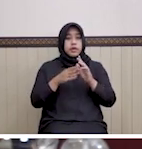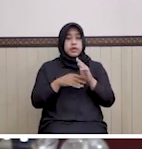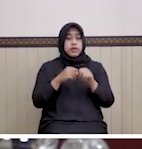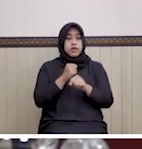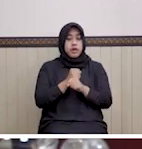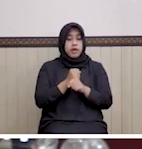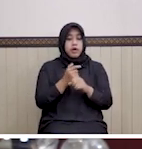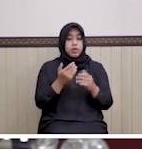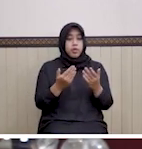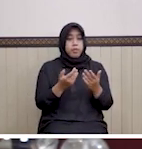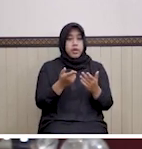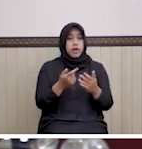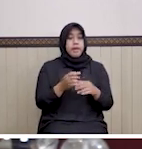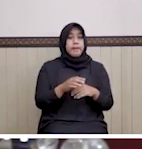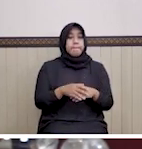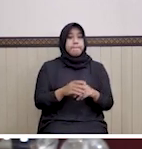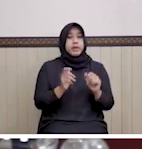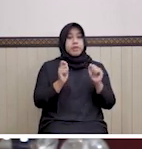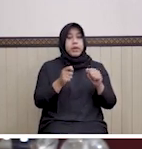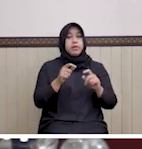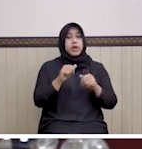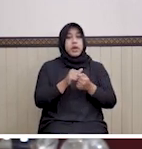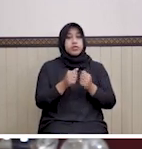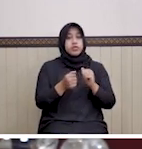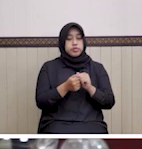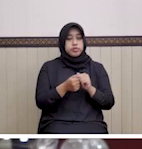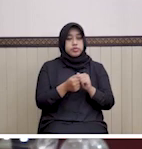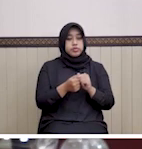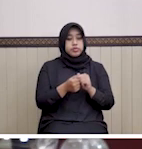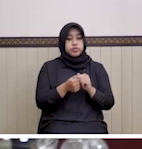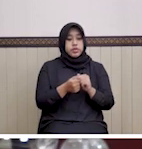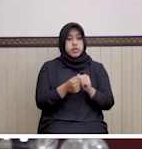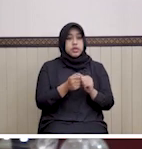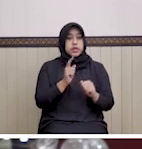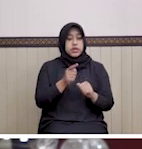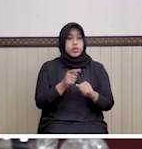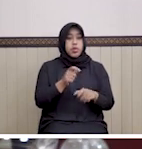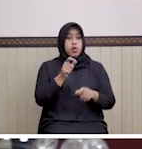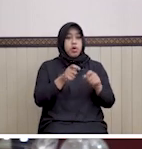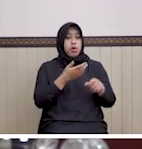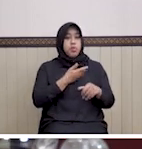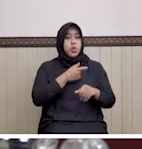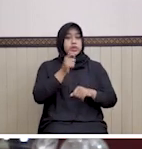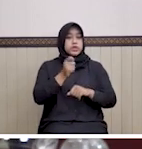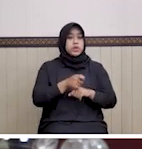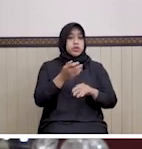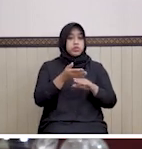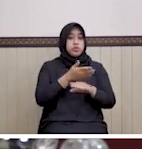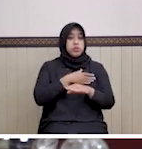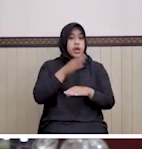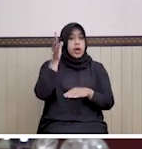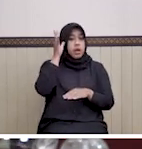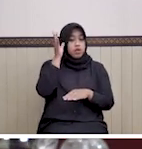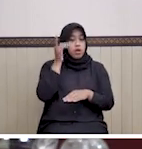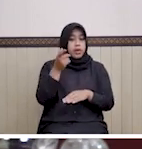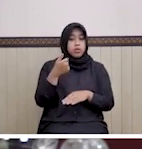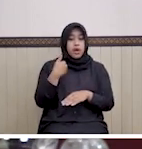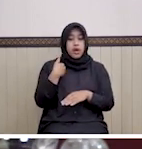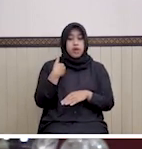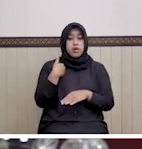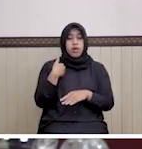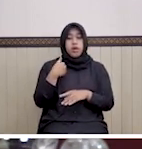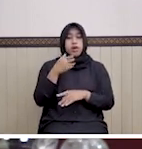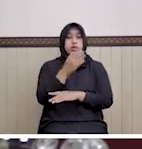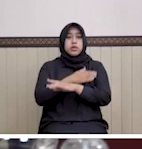itu adalah pelimpahan perkara jadi karena orang mau bersidang itu Sebelumnya kan enggak tahu apakah ada orang penyandang